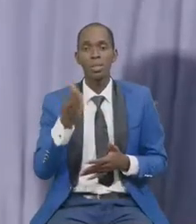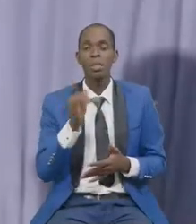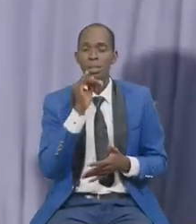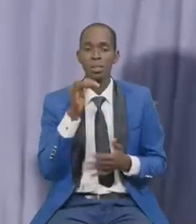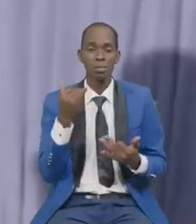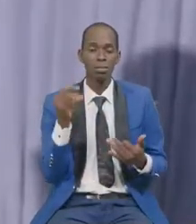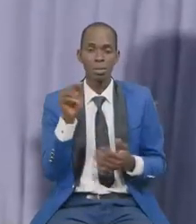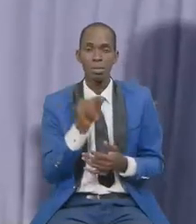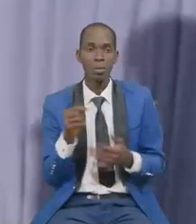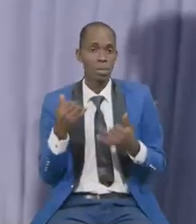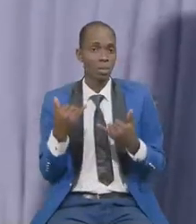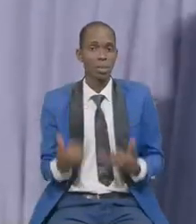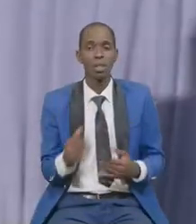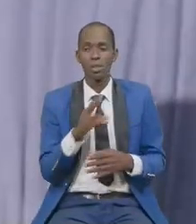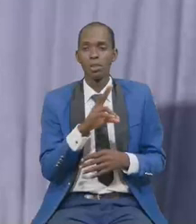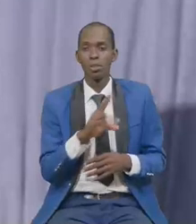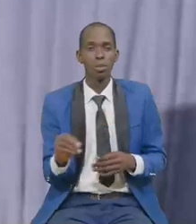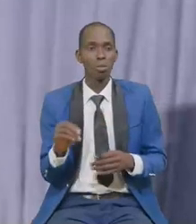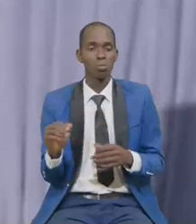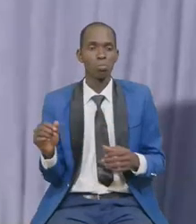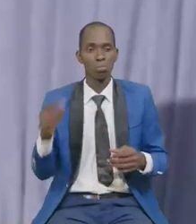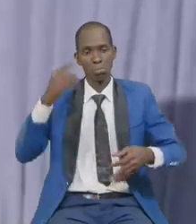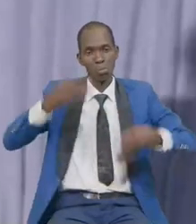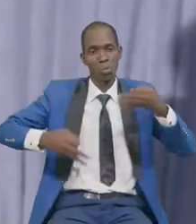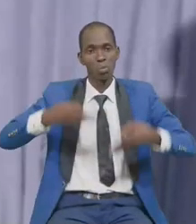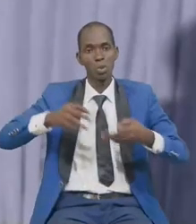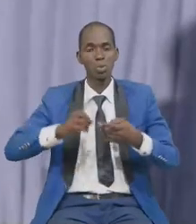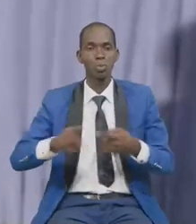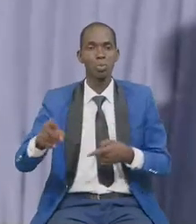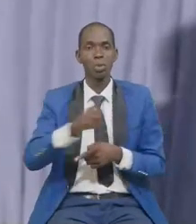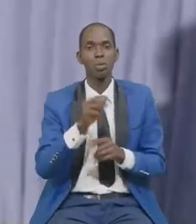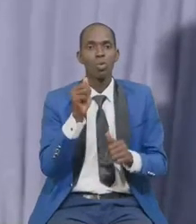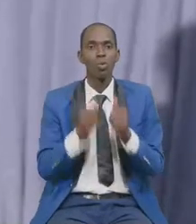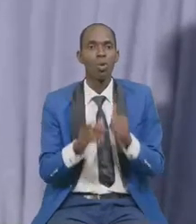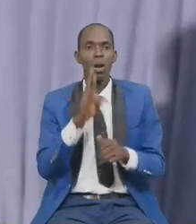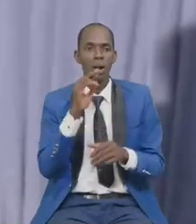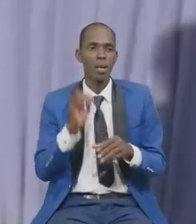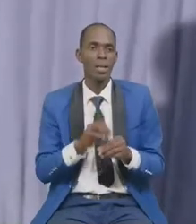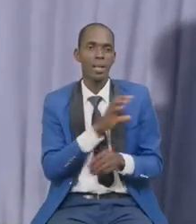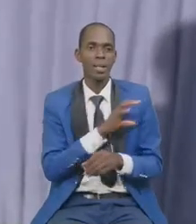Il n'y a donc maintenant aucune condamnation pour ceux qui sont en Jésus-Christ.